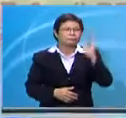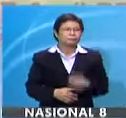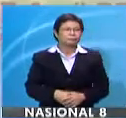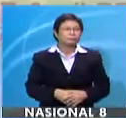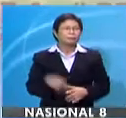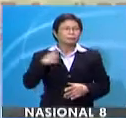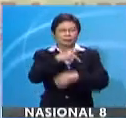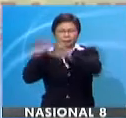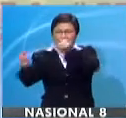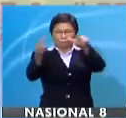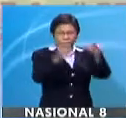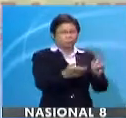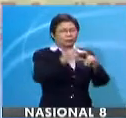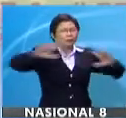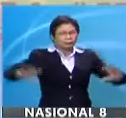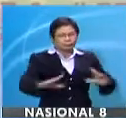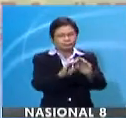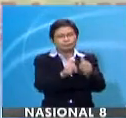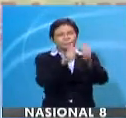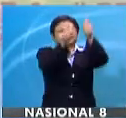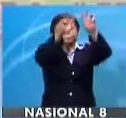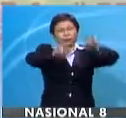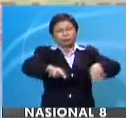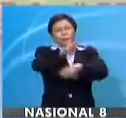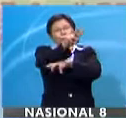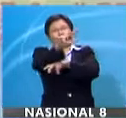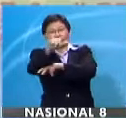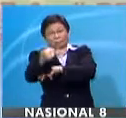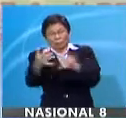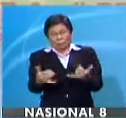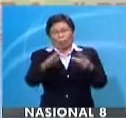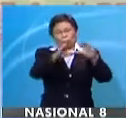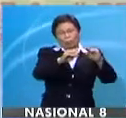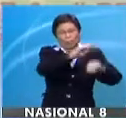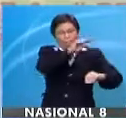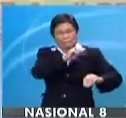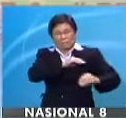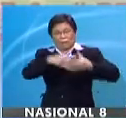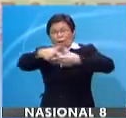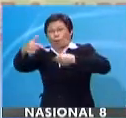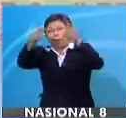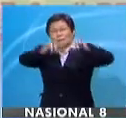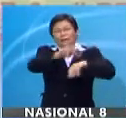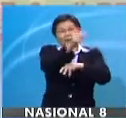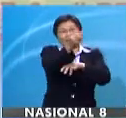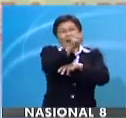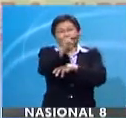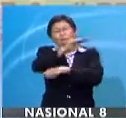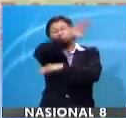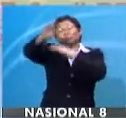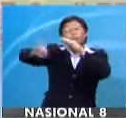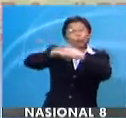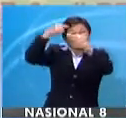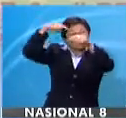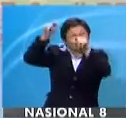Baik, kita berbalik kepada Sidang Kemuncak ASEAN ke-26. Mesyuarat Menteri-menteri Luar ASEAN AMM sebulat suara telah